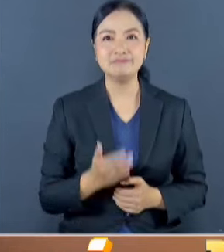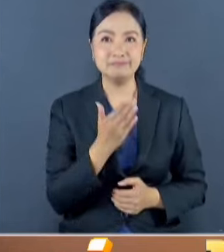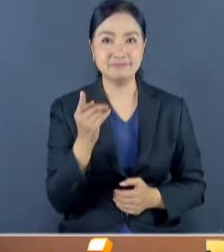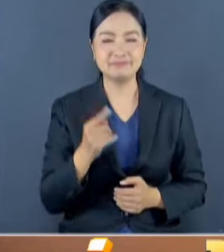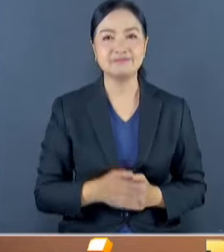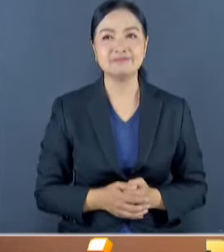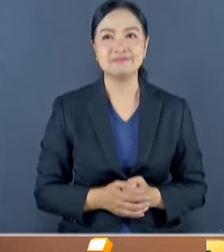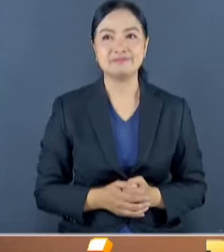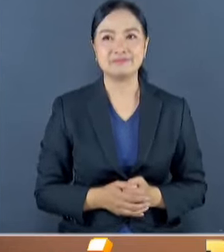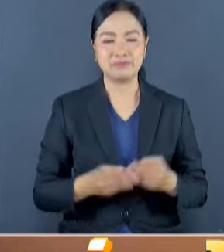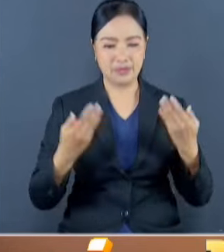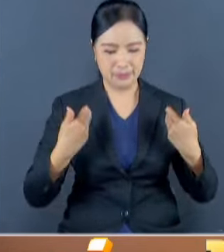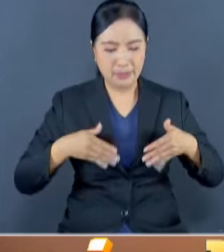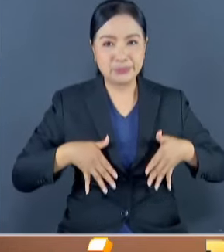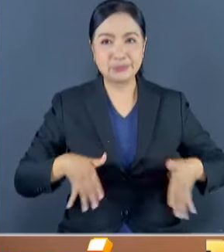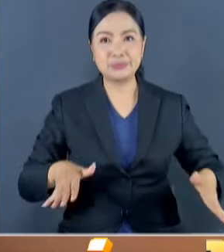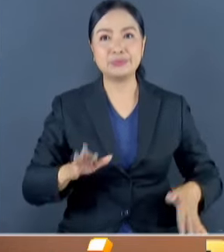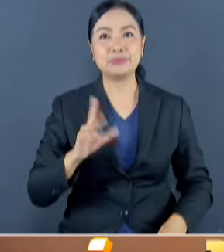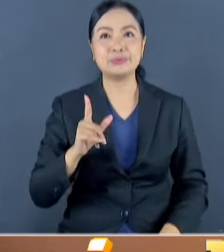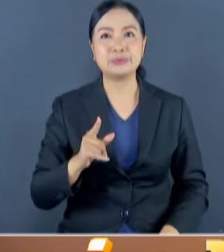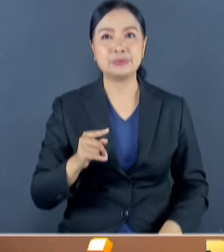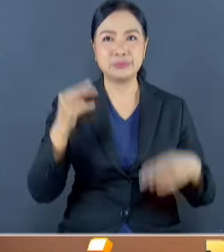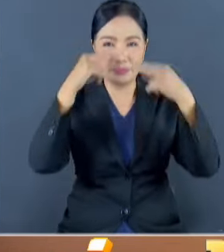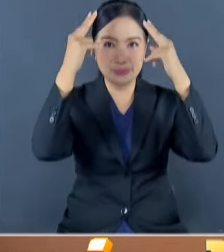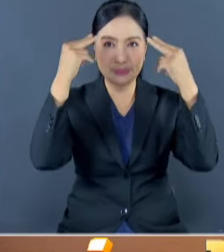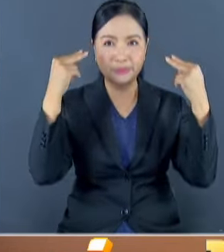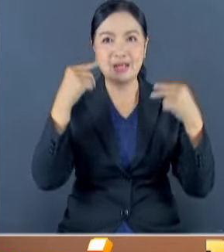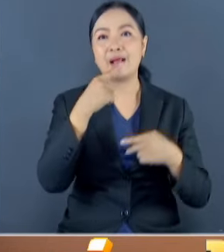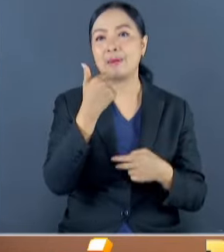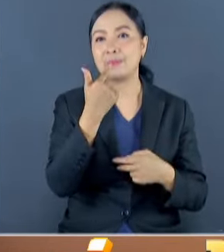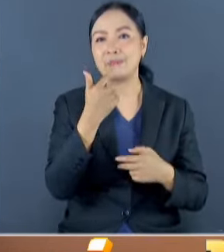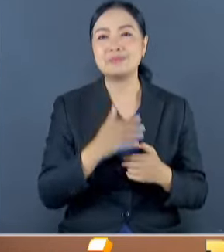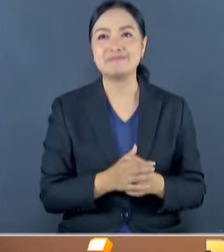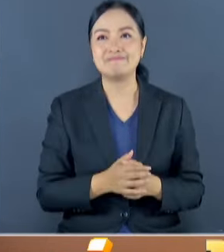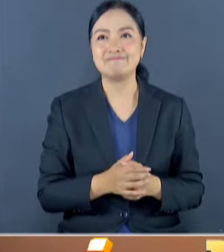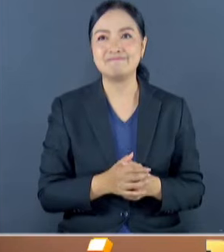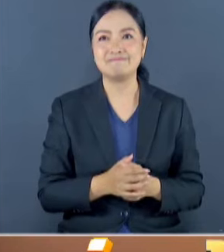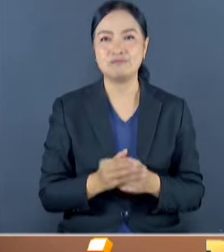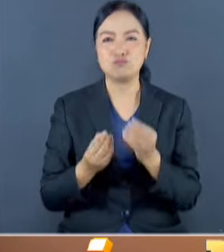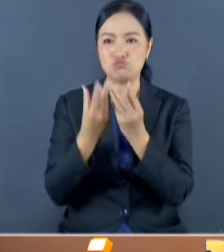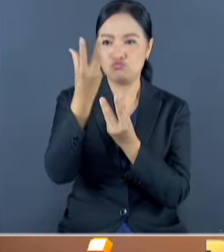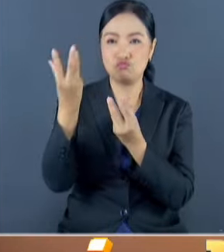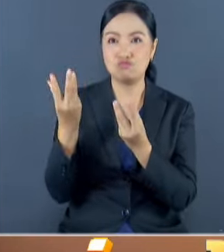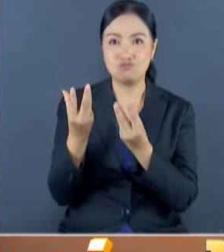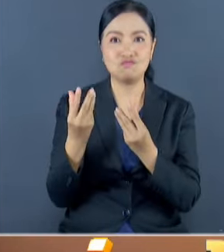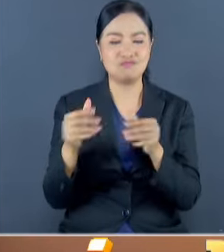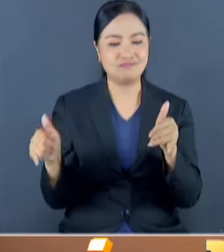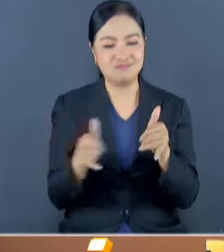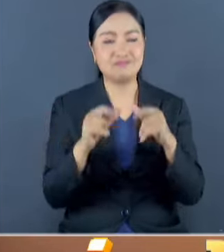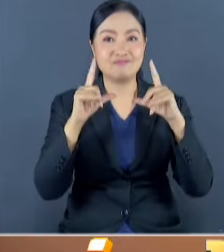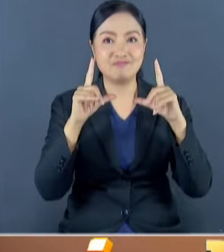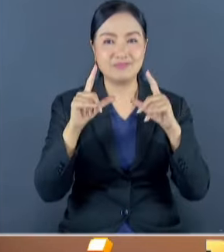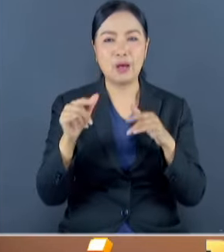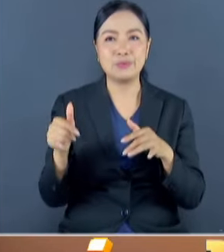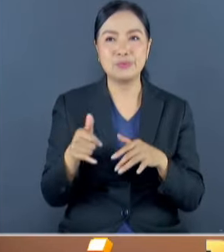ลิซ่าเนี่ยใส่เดรสสีชมพูหวานพร้อมกับสวมโบว์สีแดงเนี่ยแหละฮะแล้วก็ถ่ายคู่กับลูกโปกเอิร์นแบบนี้นี่แหละ